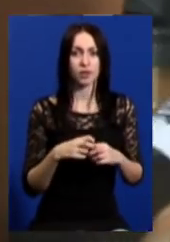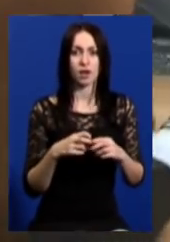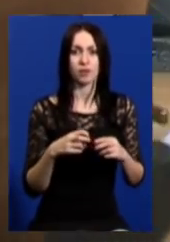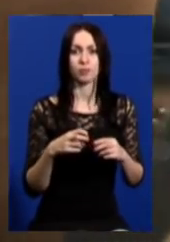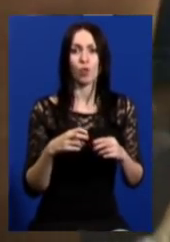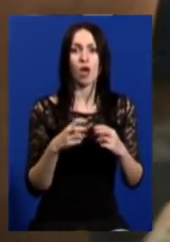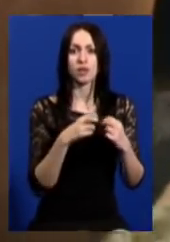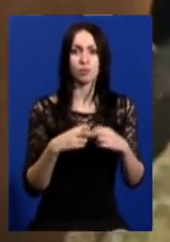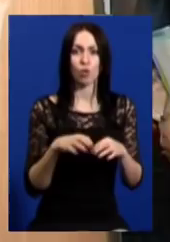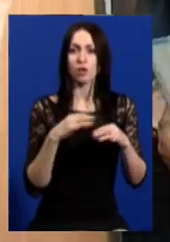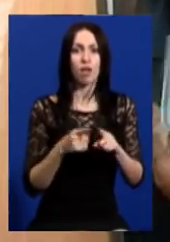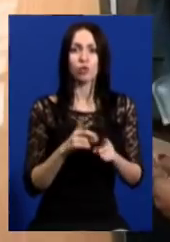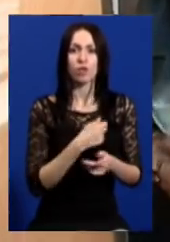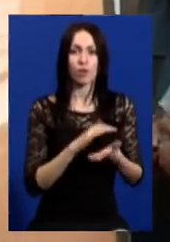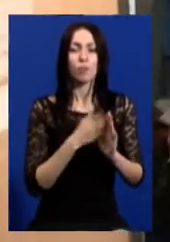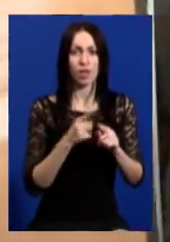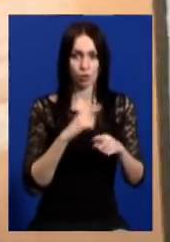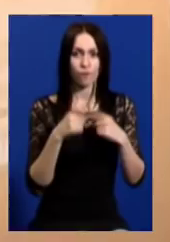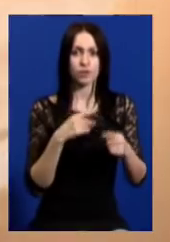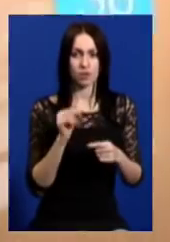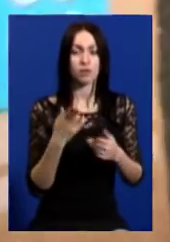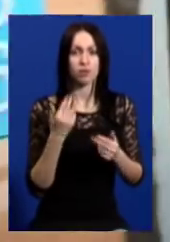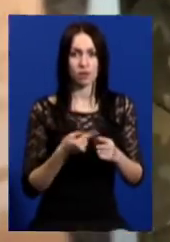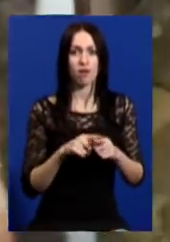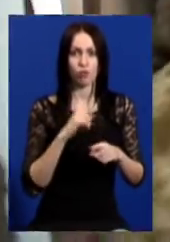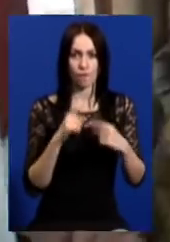засобів. Тобто це не воєнний стан, це завжди? Так, це завжди.